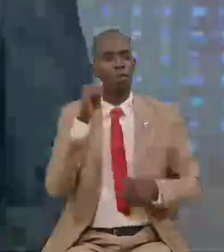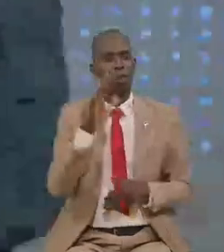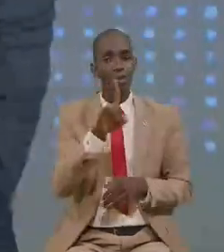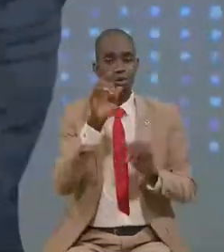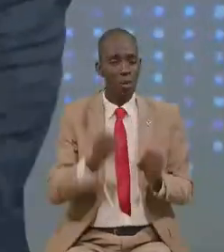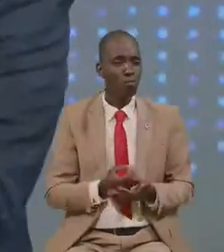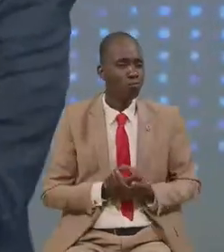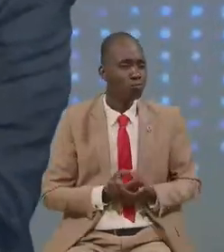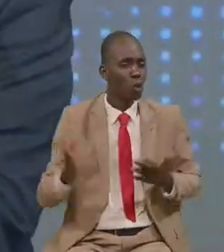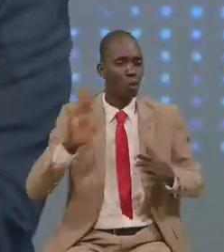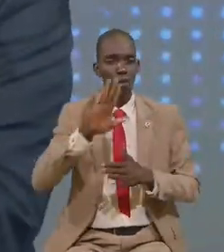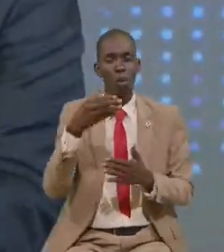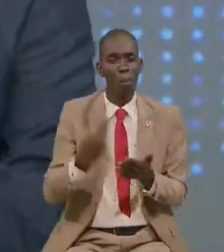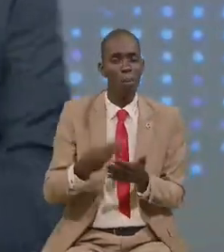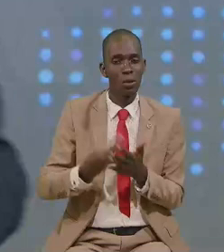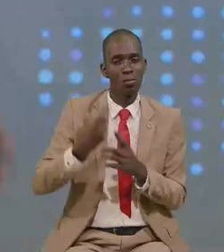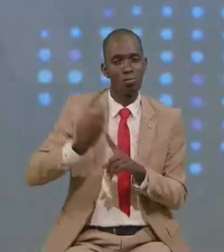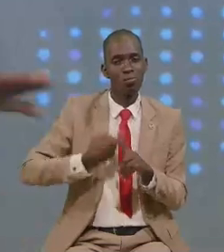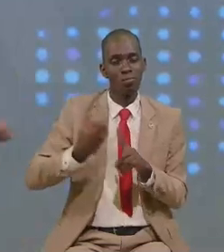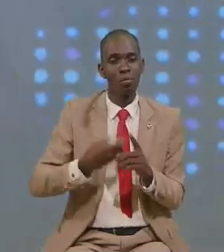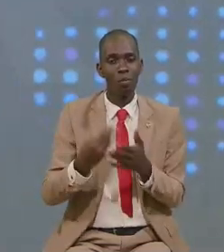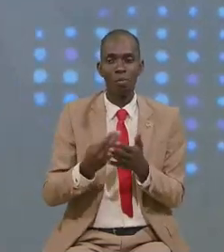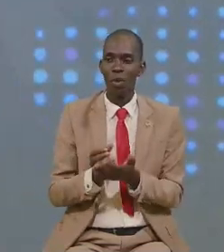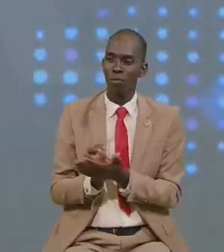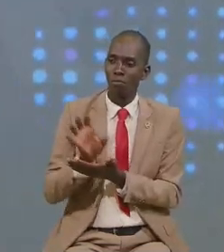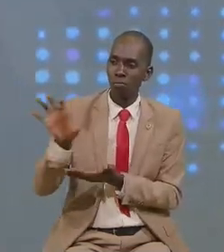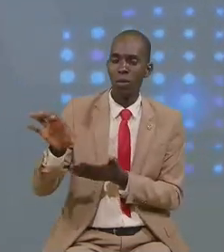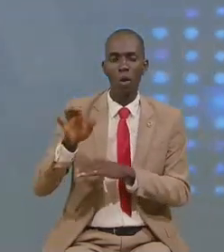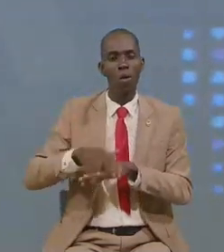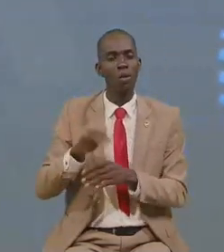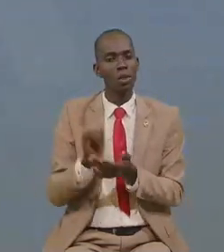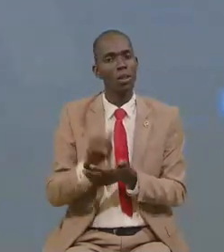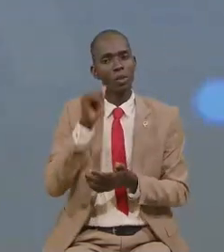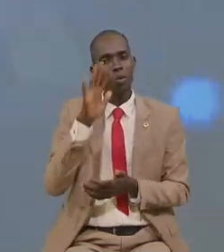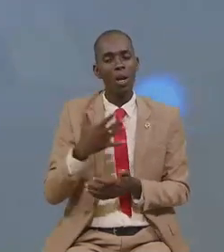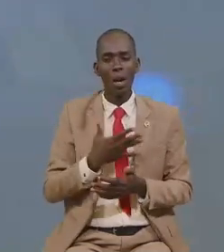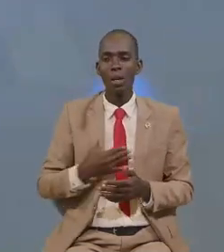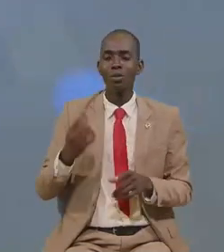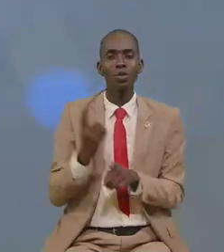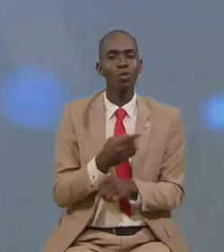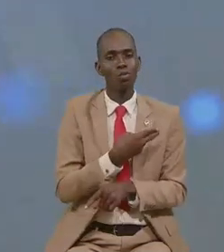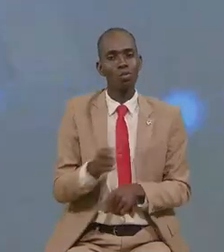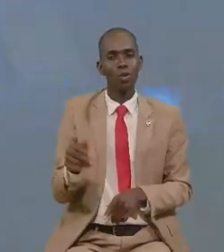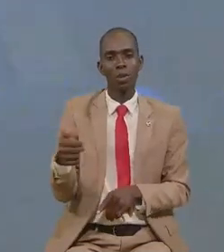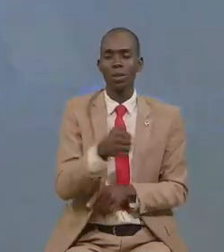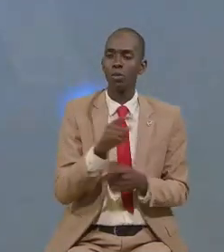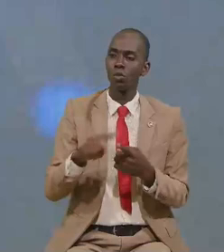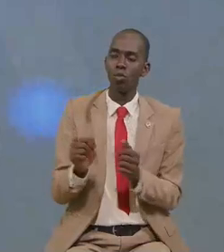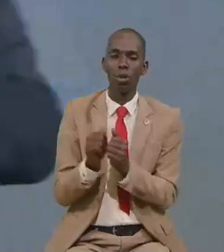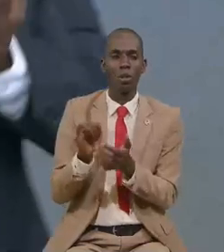salaire pour les avoir. Et voulant donc te souiller avec elles.